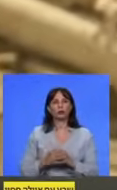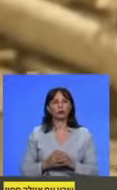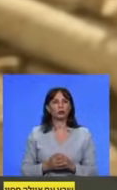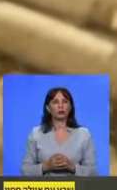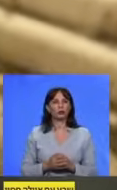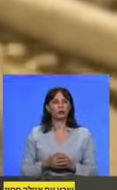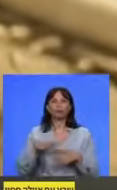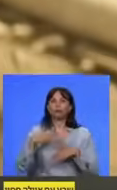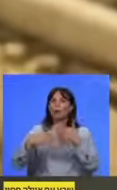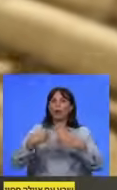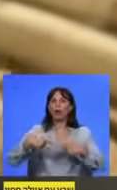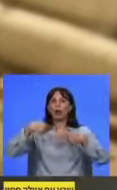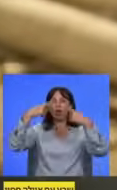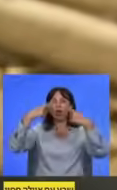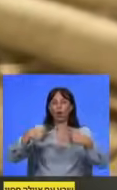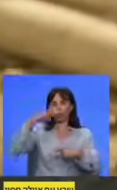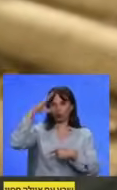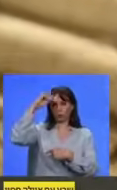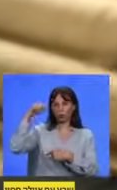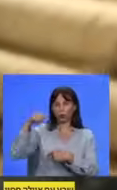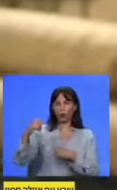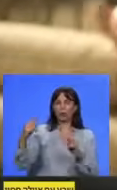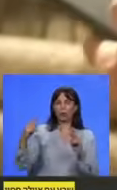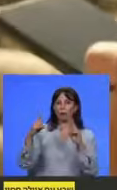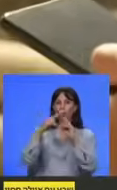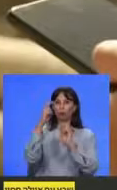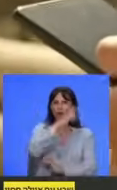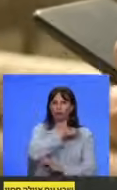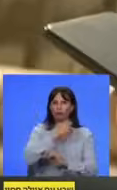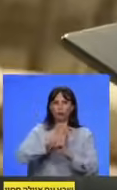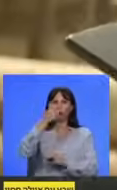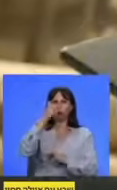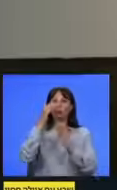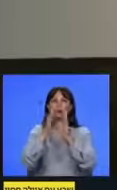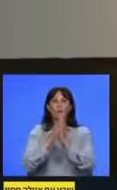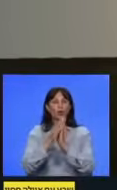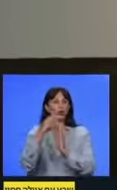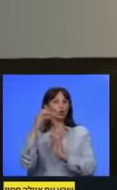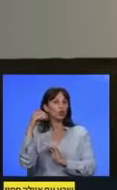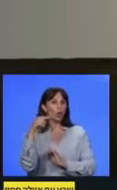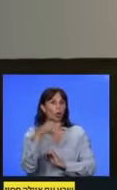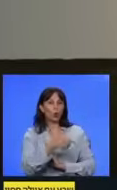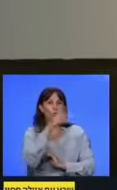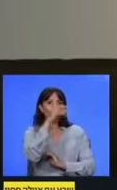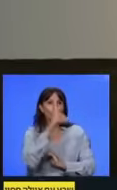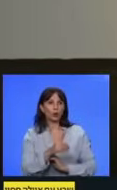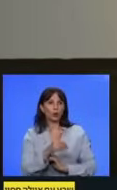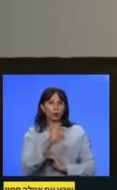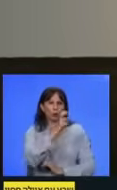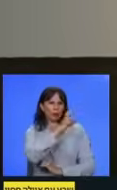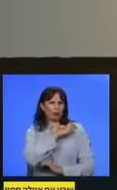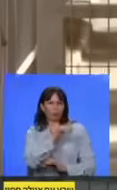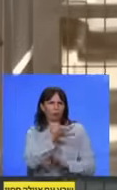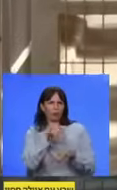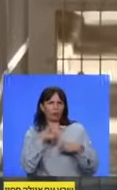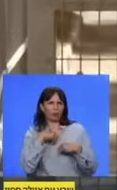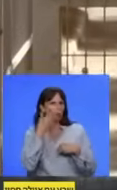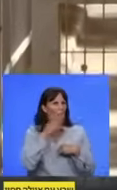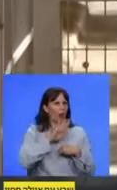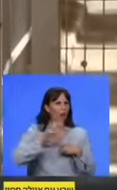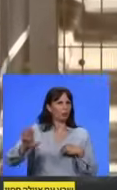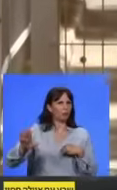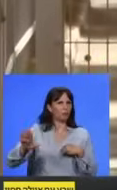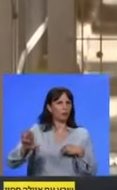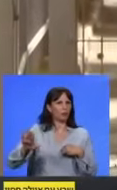במהלך היום פוגש איקס קצין בכיר, הוא מבקש ממנו שישלח אותו לפיקוד הדרום. הקצין מסרב כמובן, מתעלם ממנו.